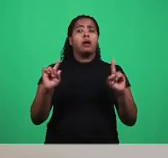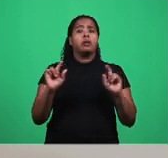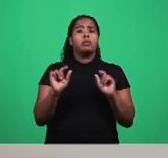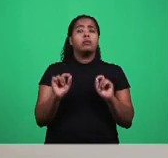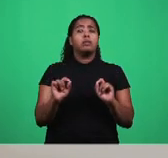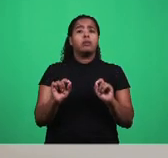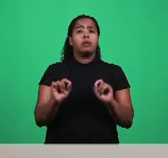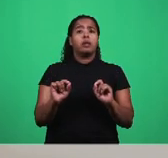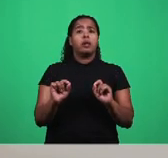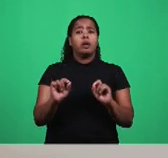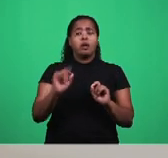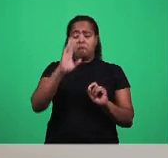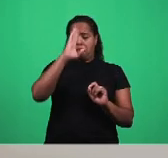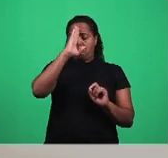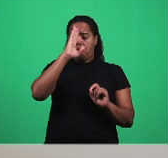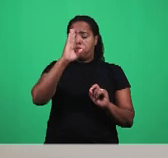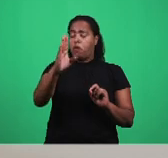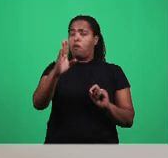un objectif,